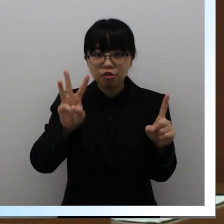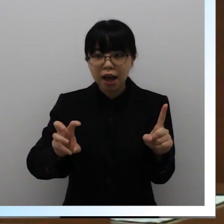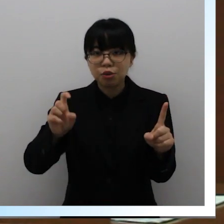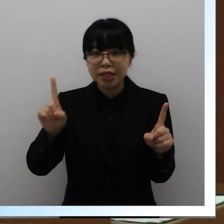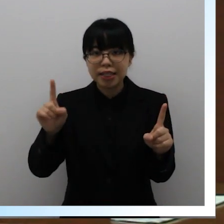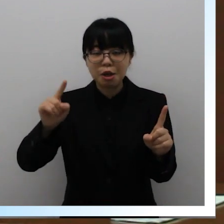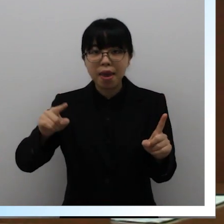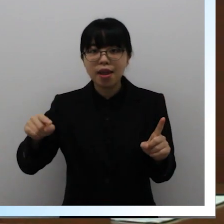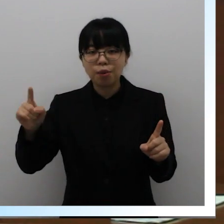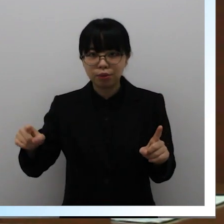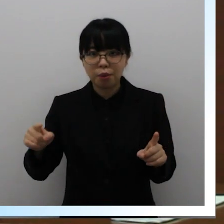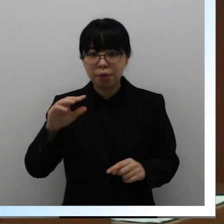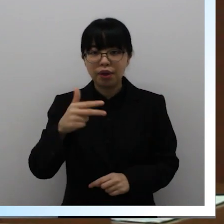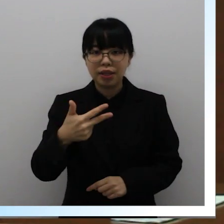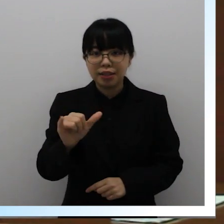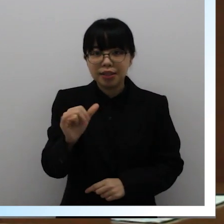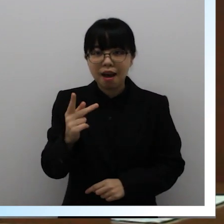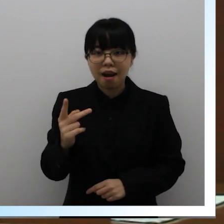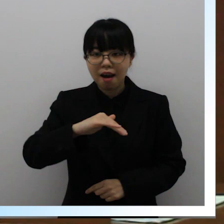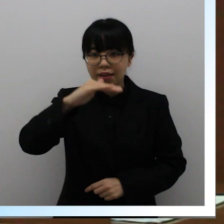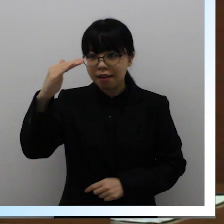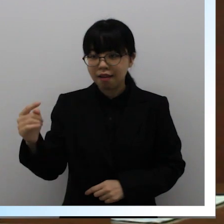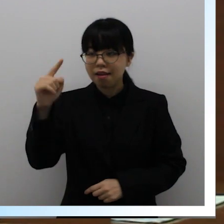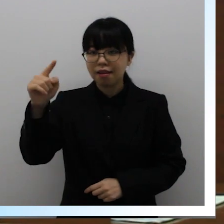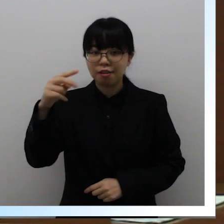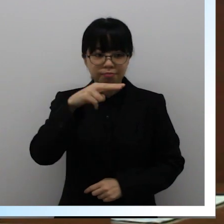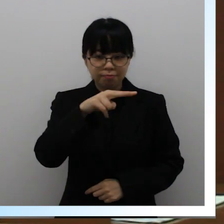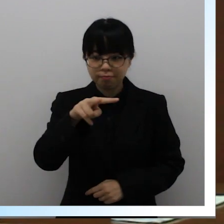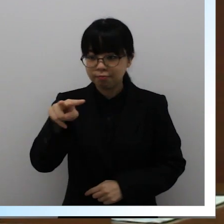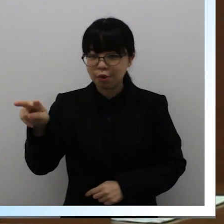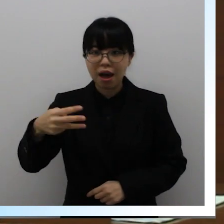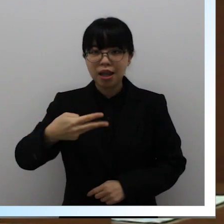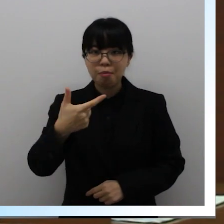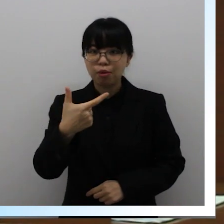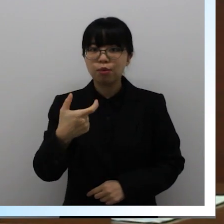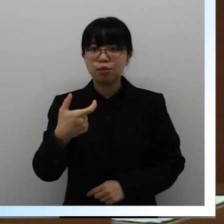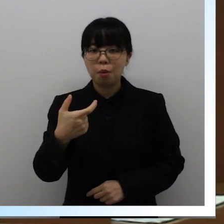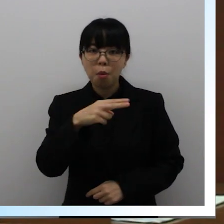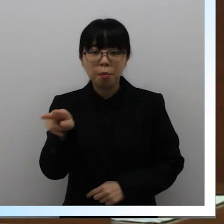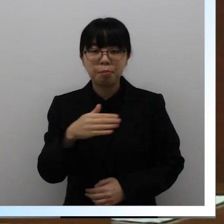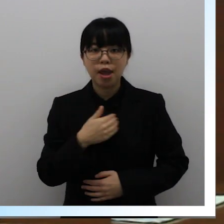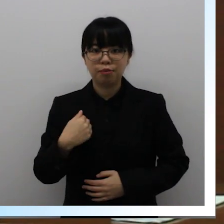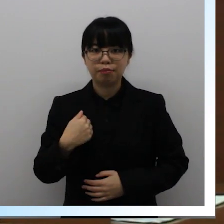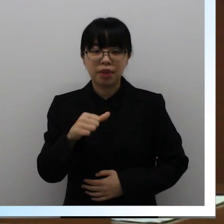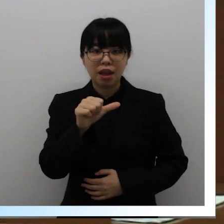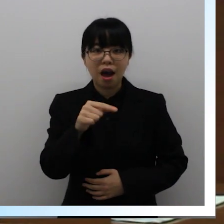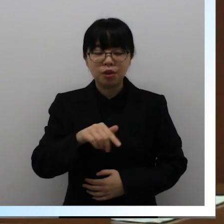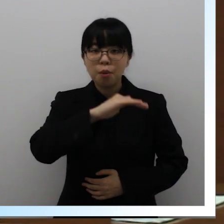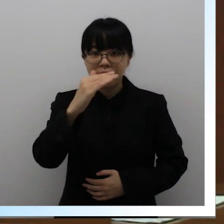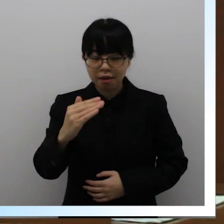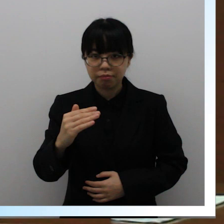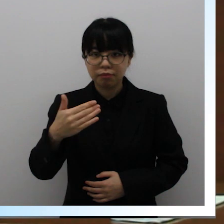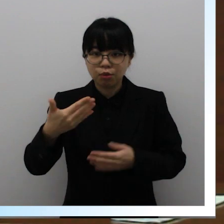は360度の大パノラマ、阿蘇山、九十連山、羽根山などを望む